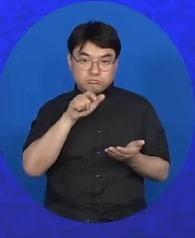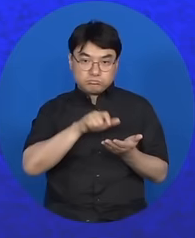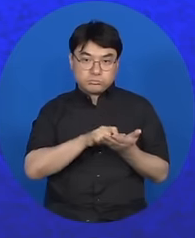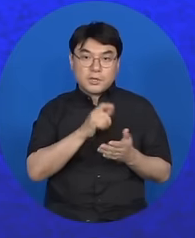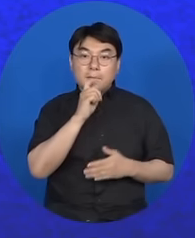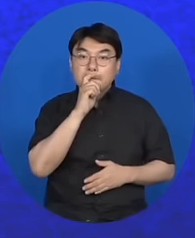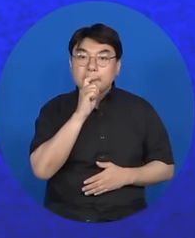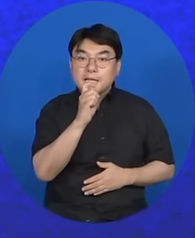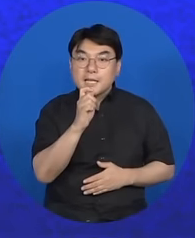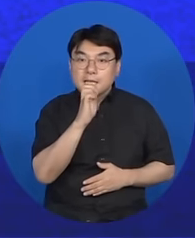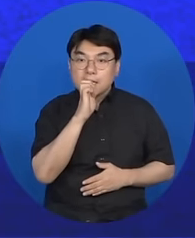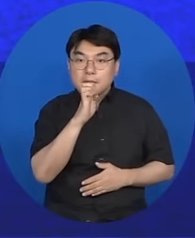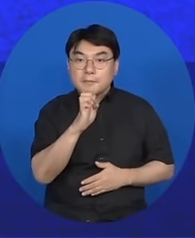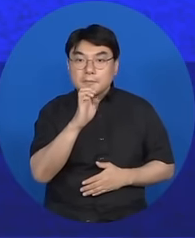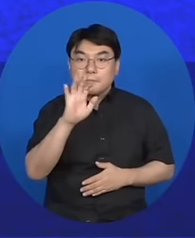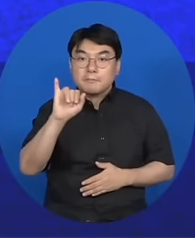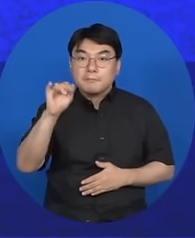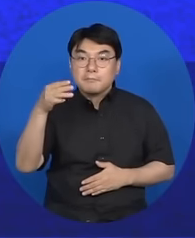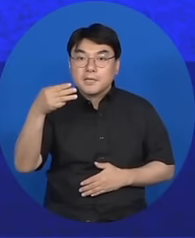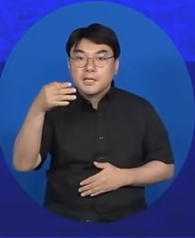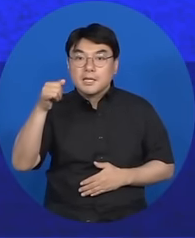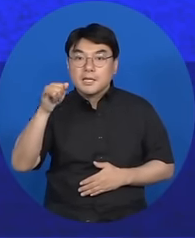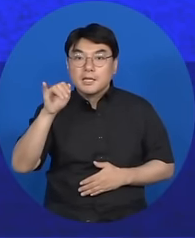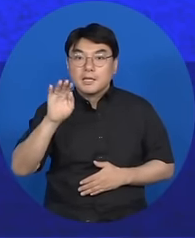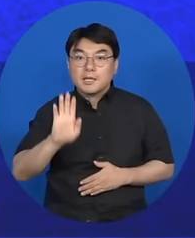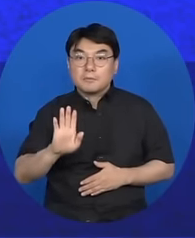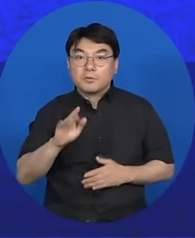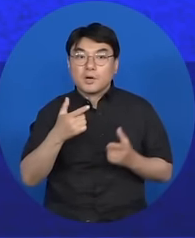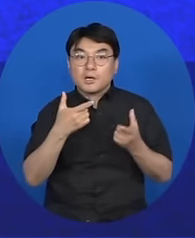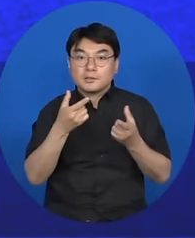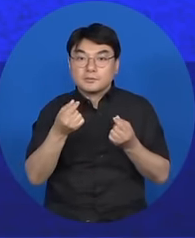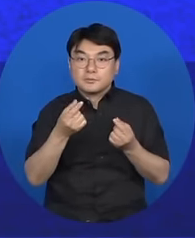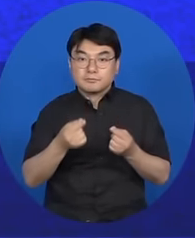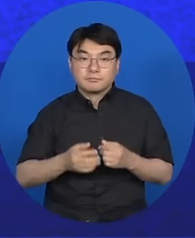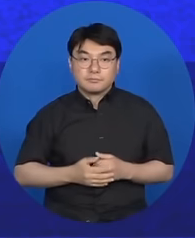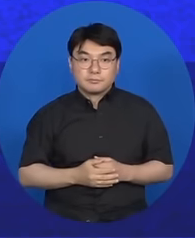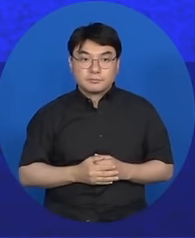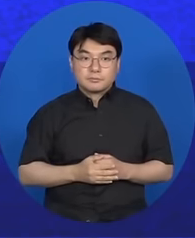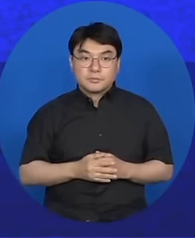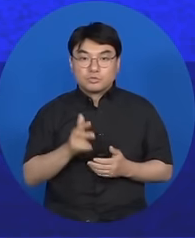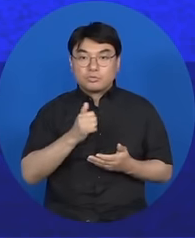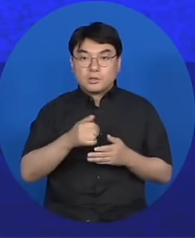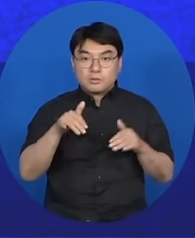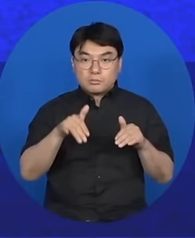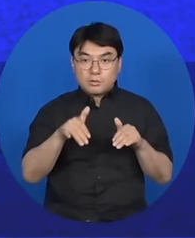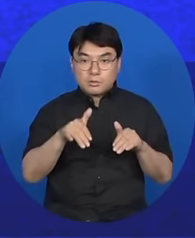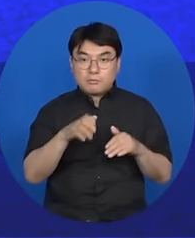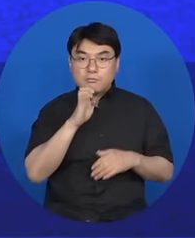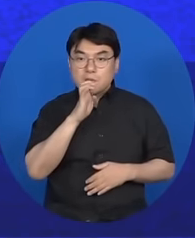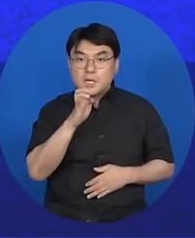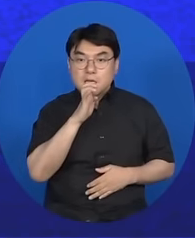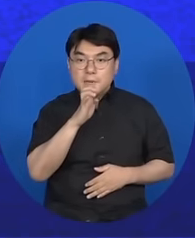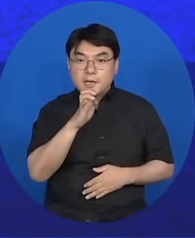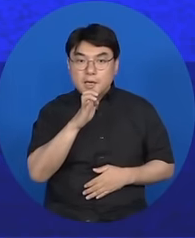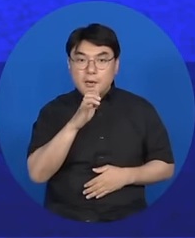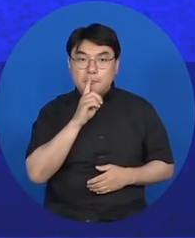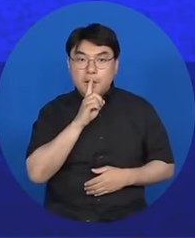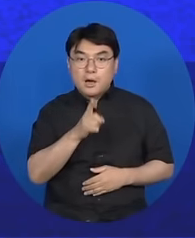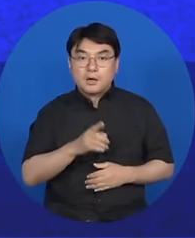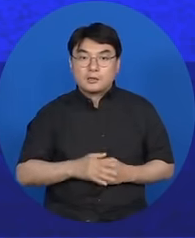있었어요. 오늘 26절에 보면 주의 사자 천사가 나타나서 그에게 이런 얘기를 합니다. 주의 사자가 빌립에게 말하여 이르되